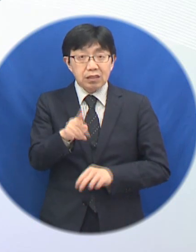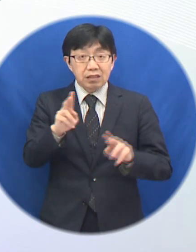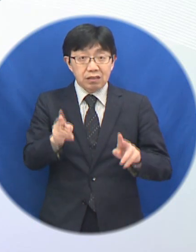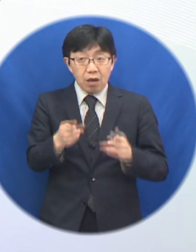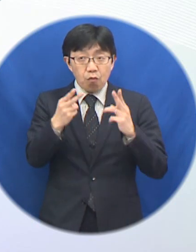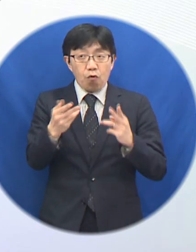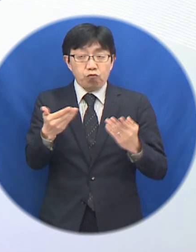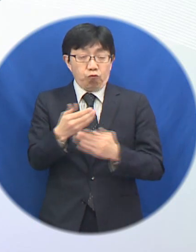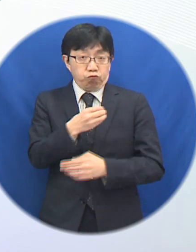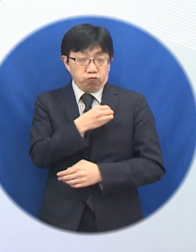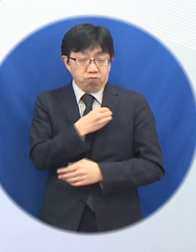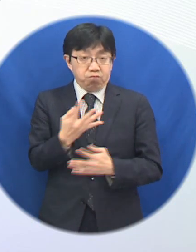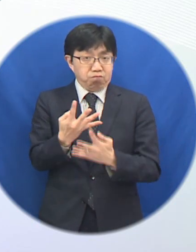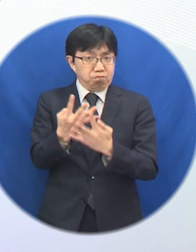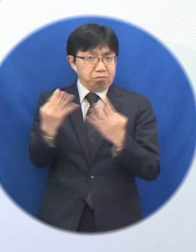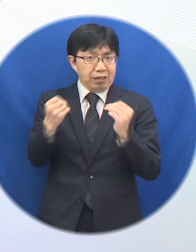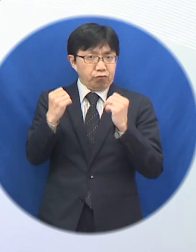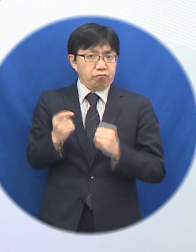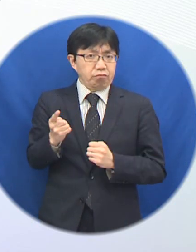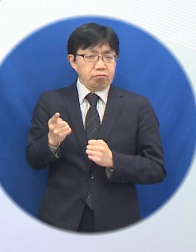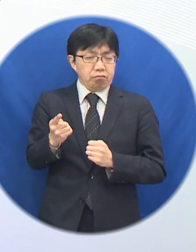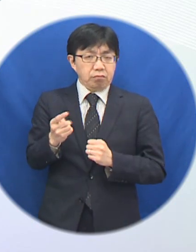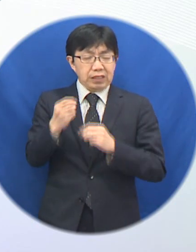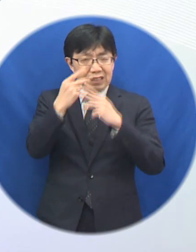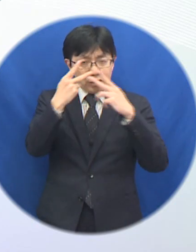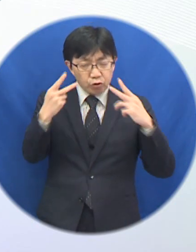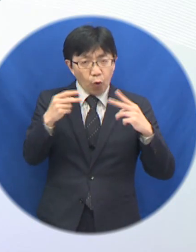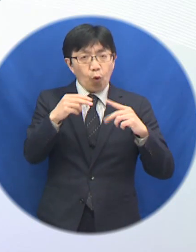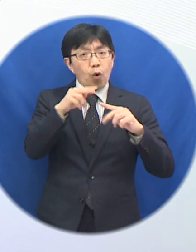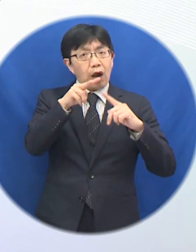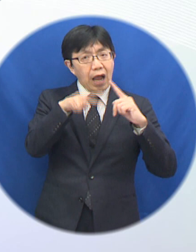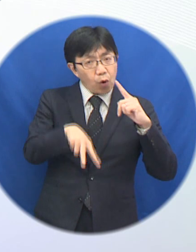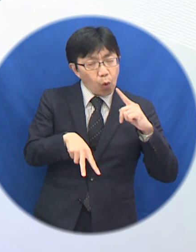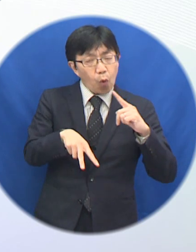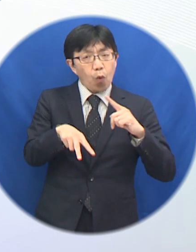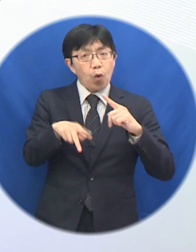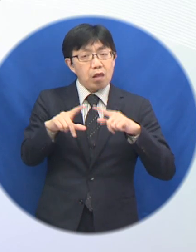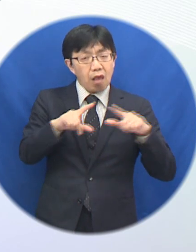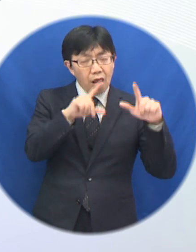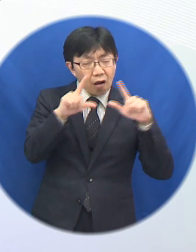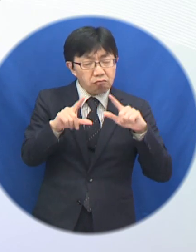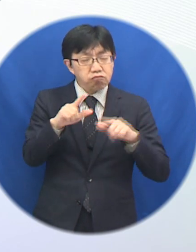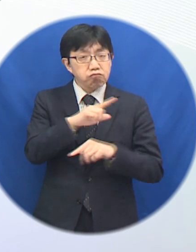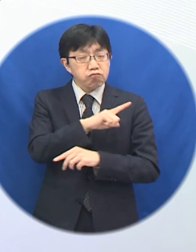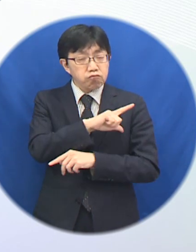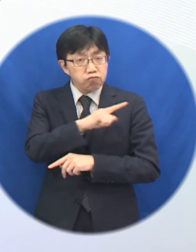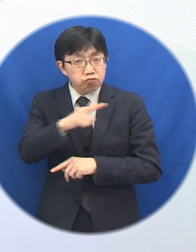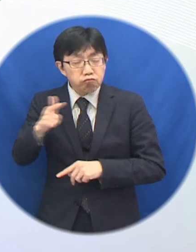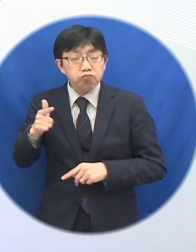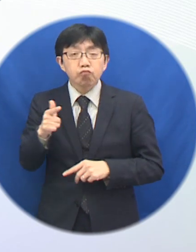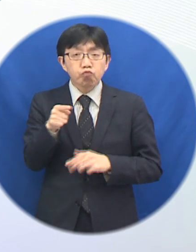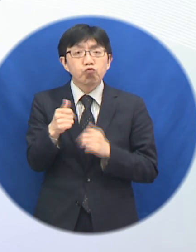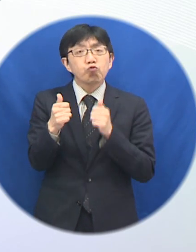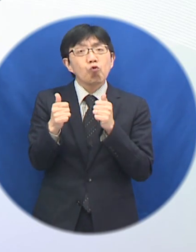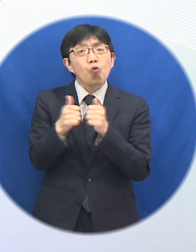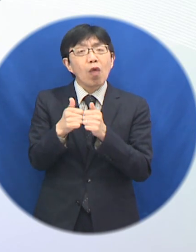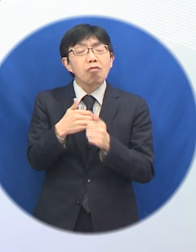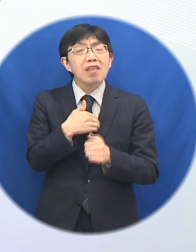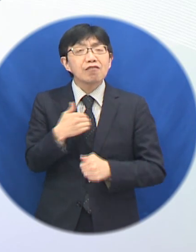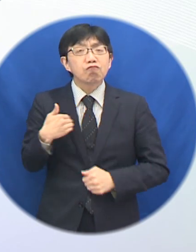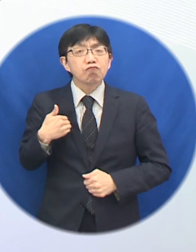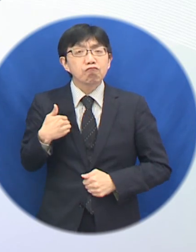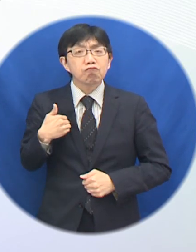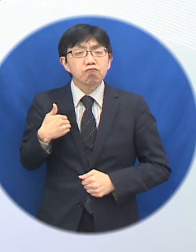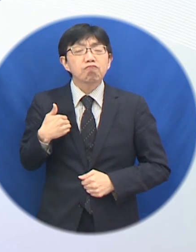配置されておりまして認知症のことですとか介護のことその他生活のことなど幅広く相談に応じています